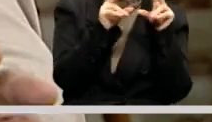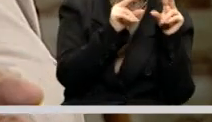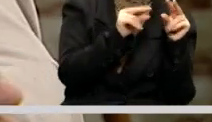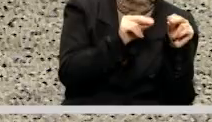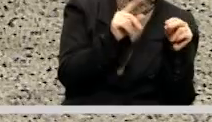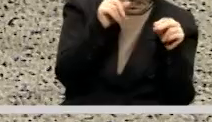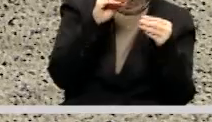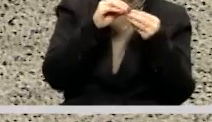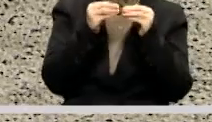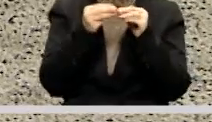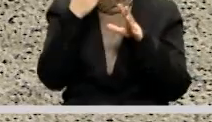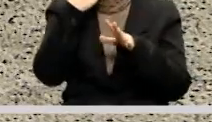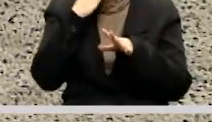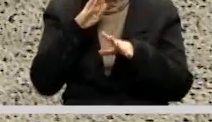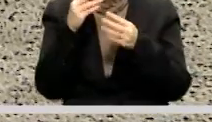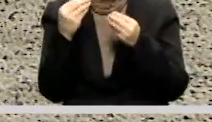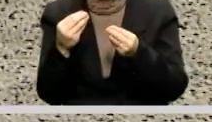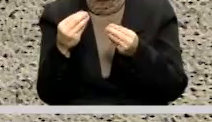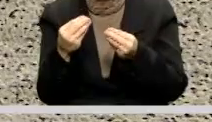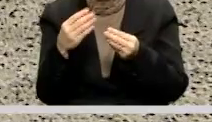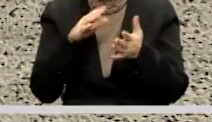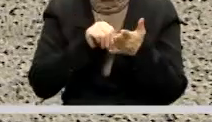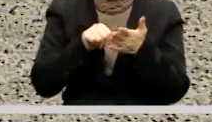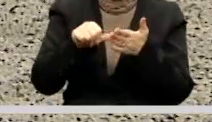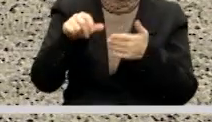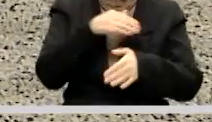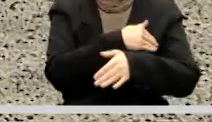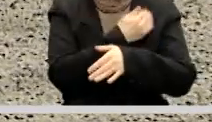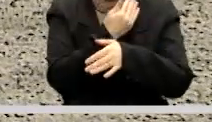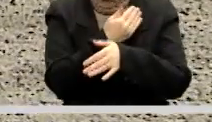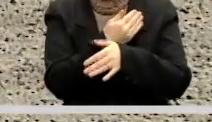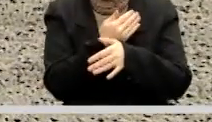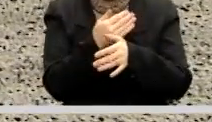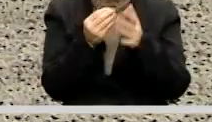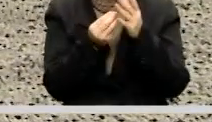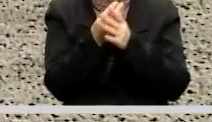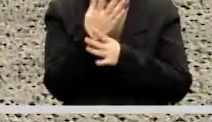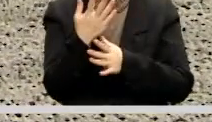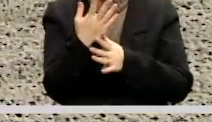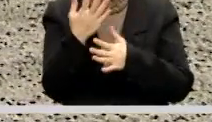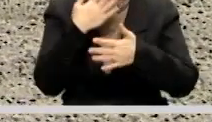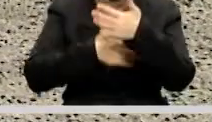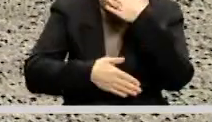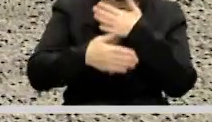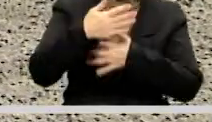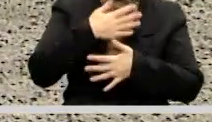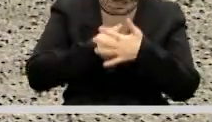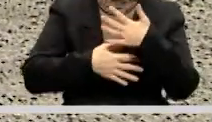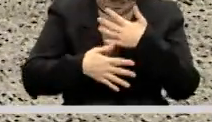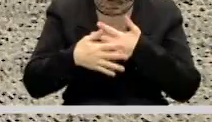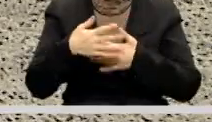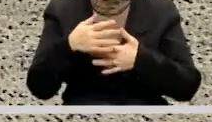sıkıntınız yoksa gayet güzel. Her şey normalken sabah gündüz artmış yorgunlukla, gündüz artmış